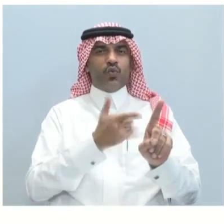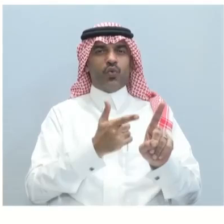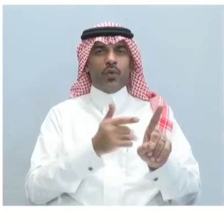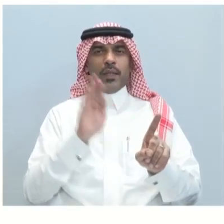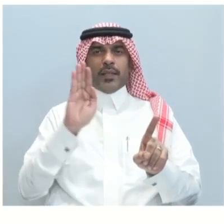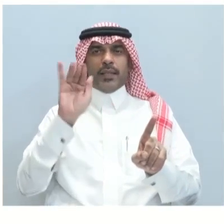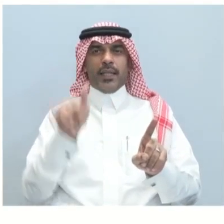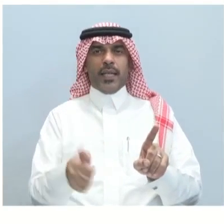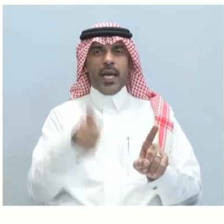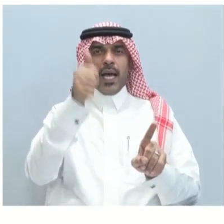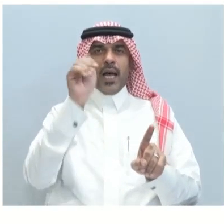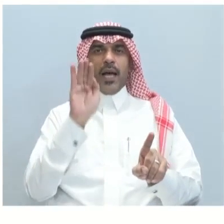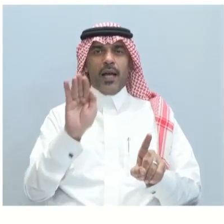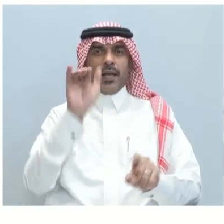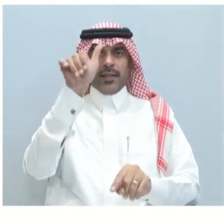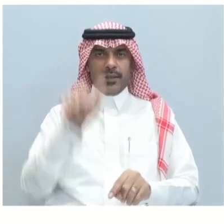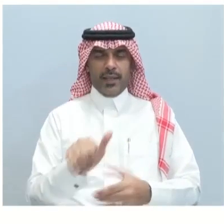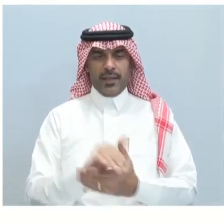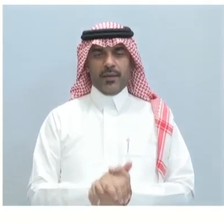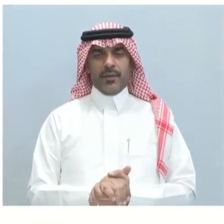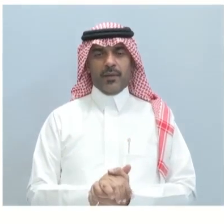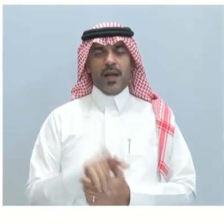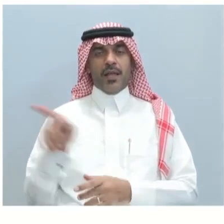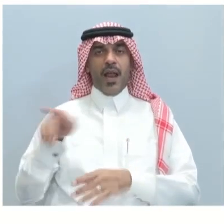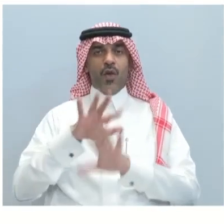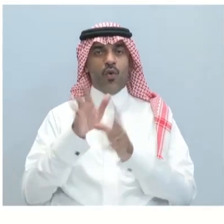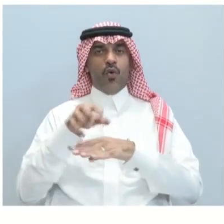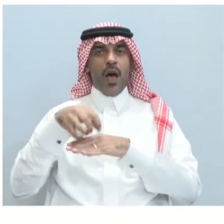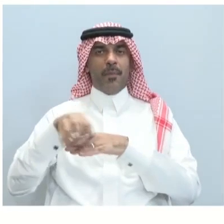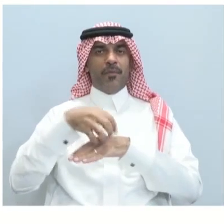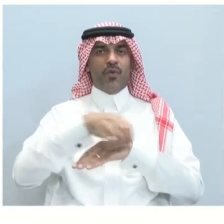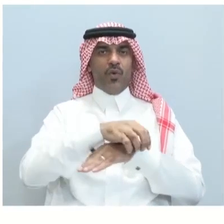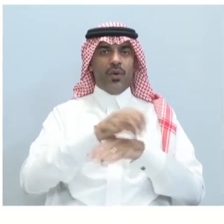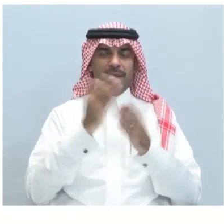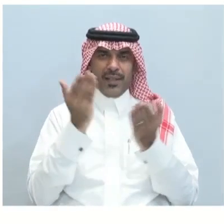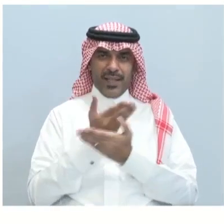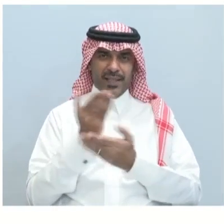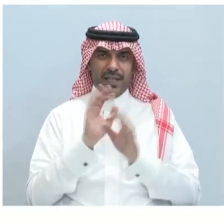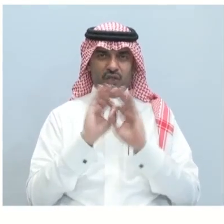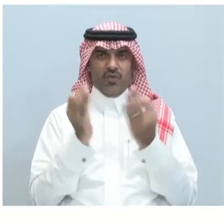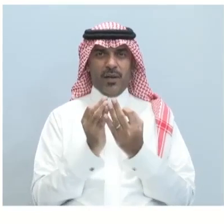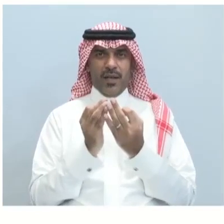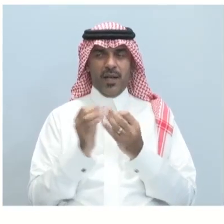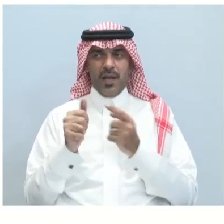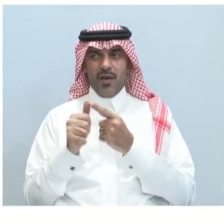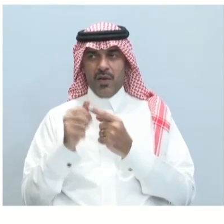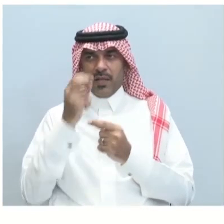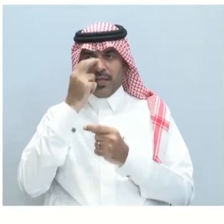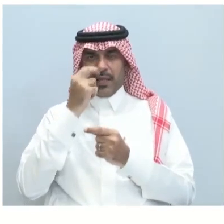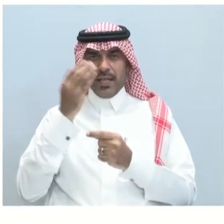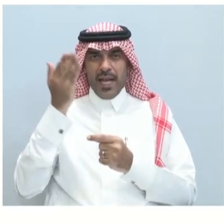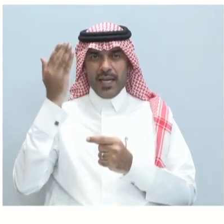اذا تعرفنا على ابرز فروع الدراسات الاجتماعيه لدينا هنا التاريخ والمختص